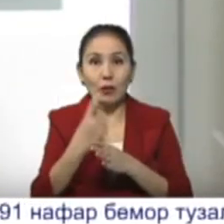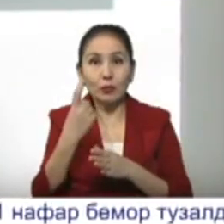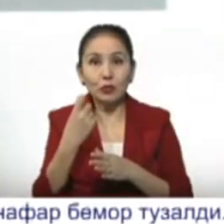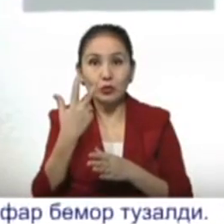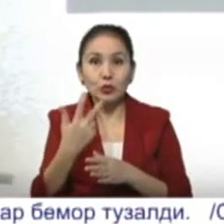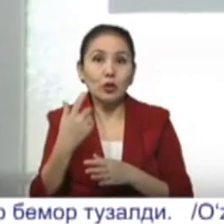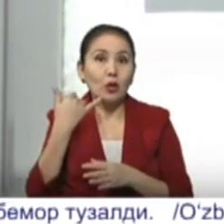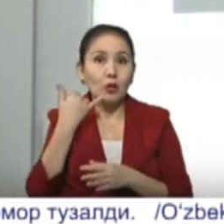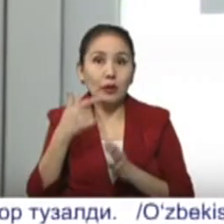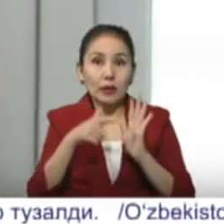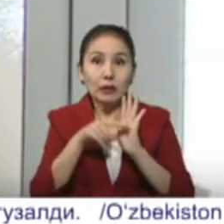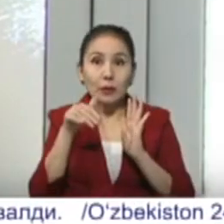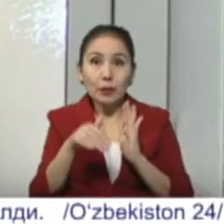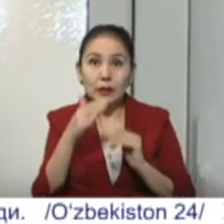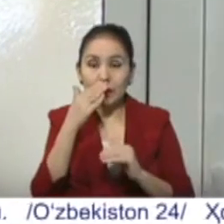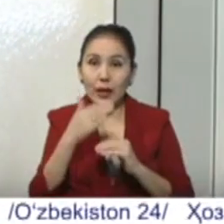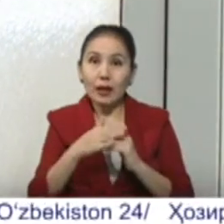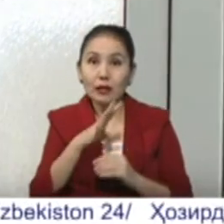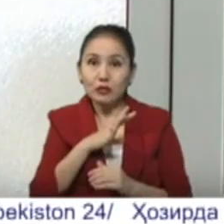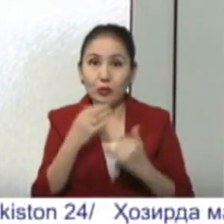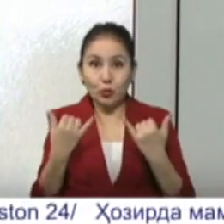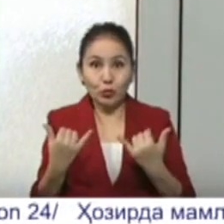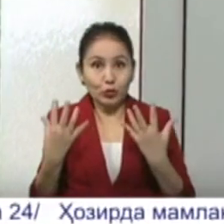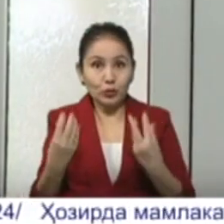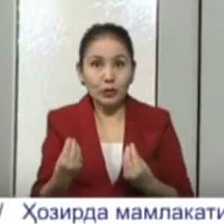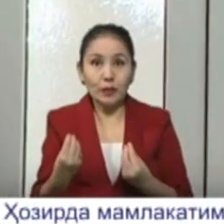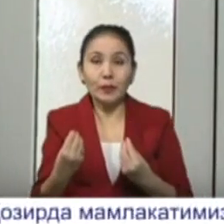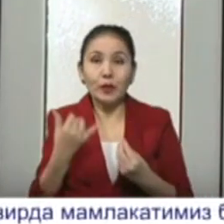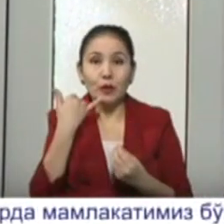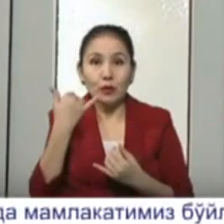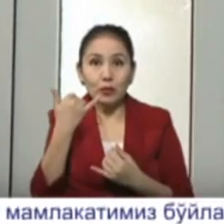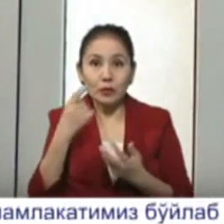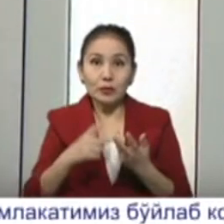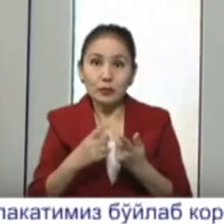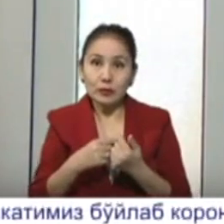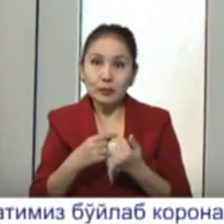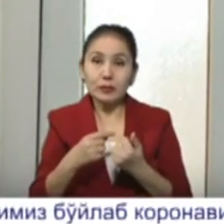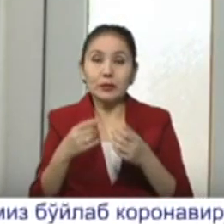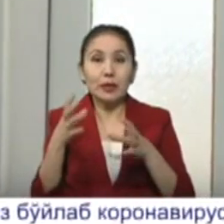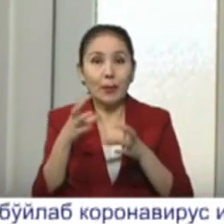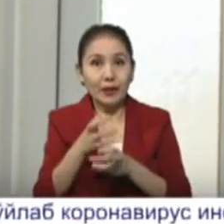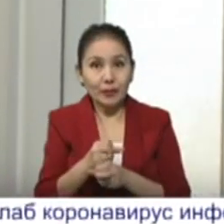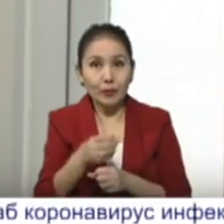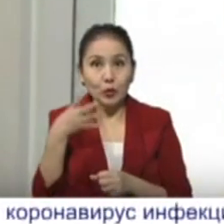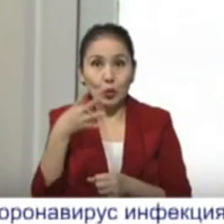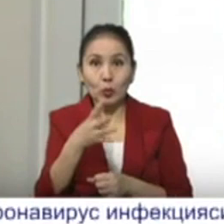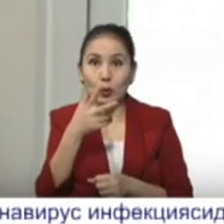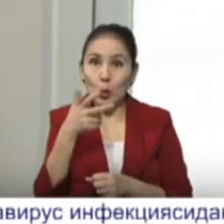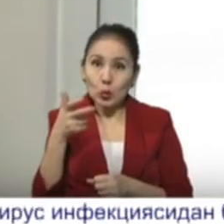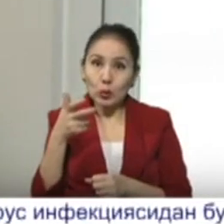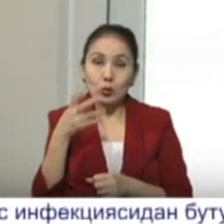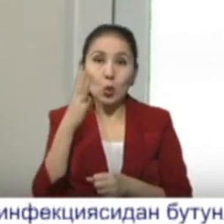soni 7000 ga yaqinlashdi va bugungi kunga kelib qo'ng'iroqlar soni birmuncha kamaydi, 4030 tani